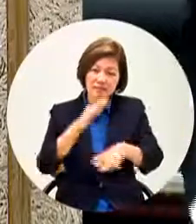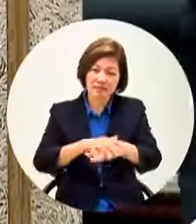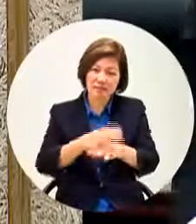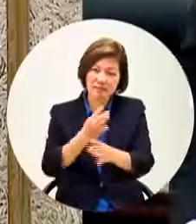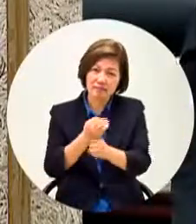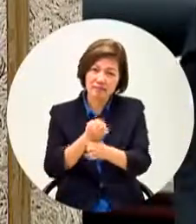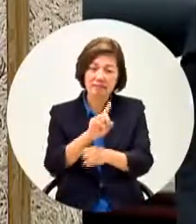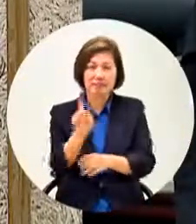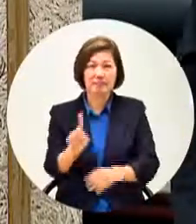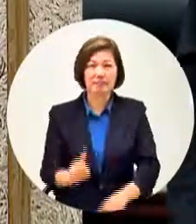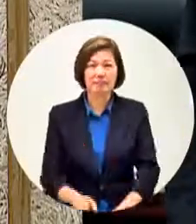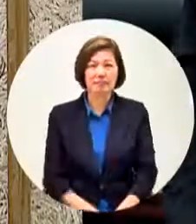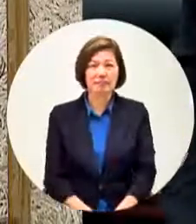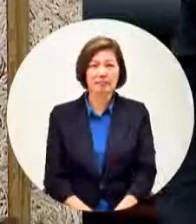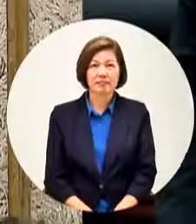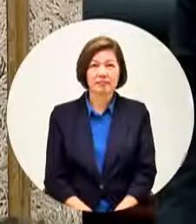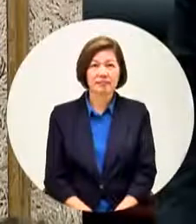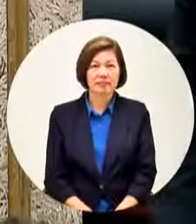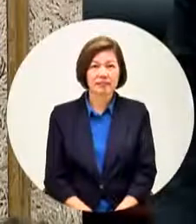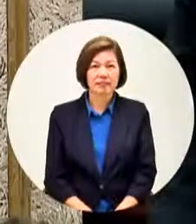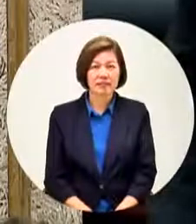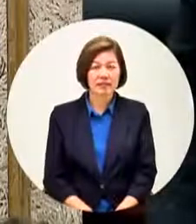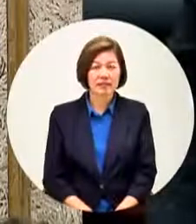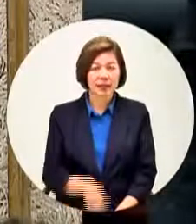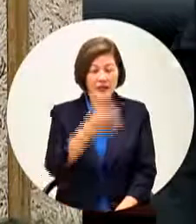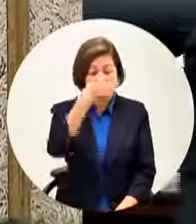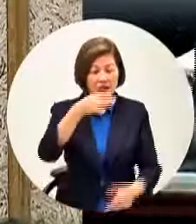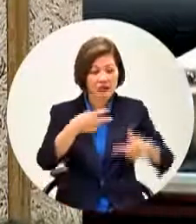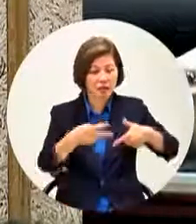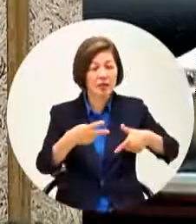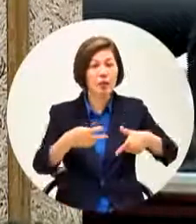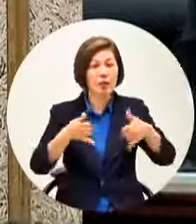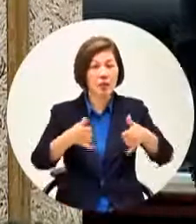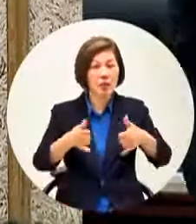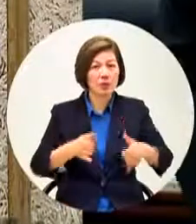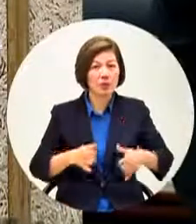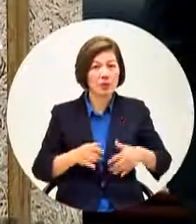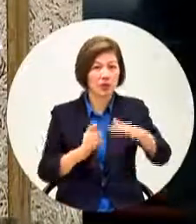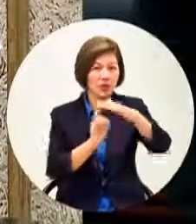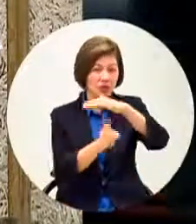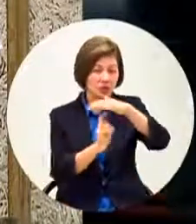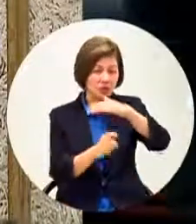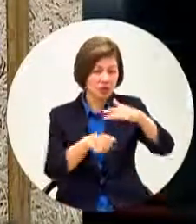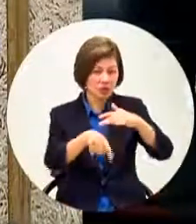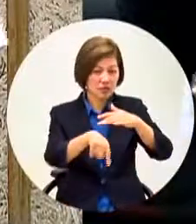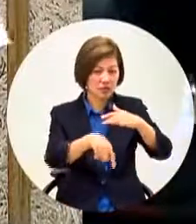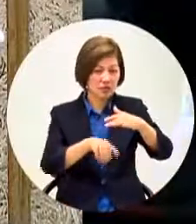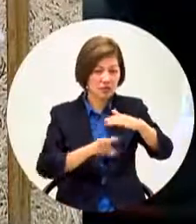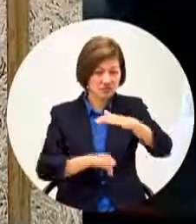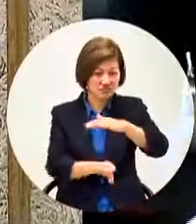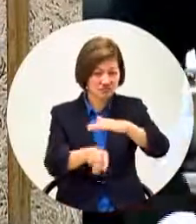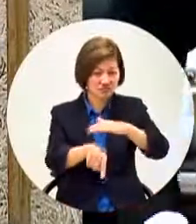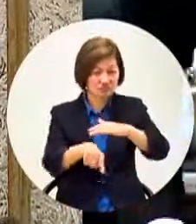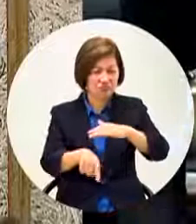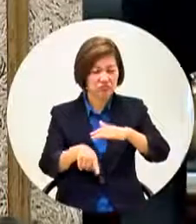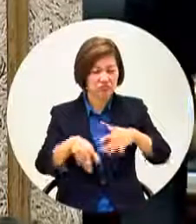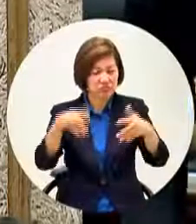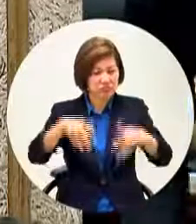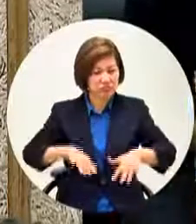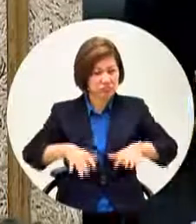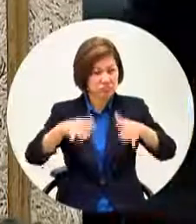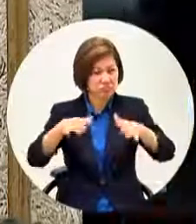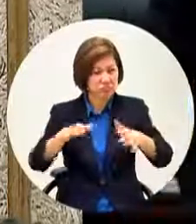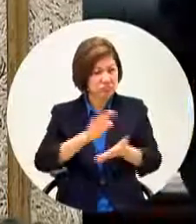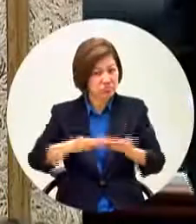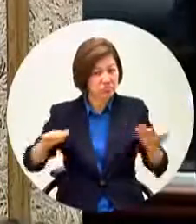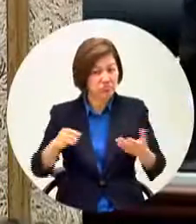个，安尼红云路甲国道十号下骹遮，要安怎来解决这个水的问题？ 请水利局